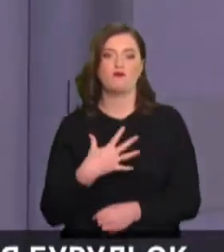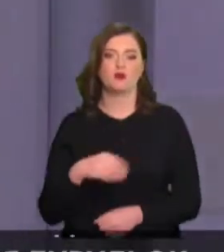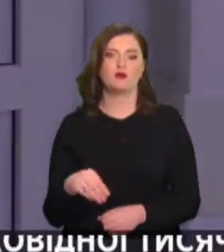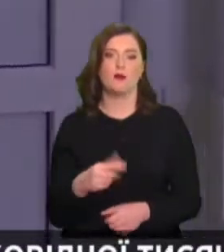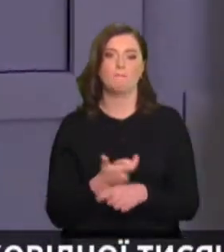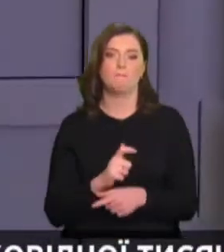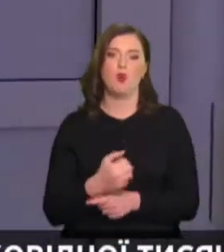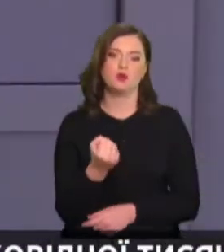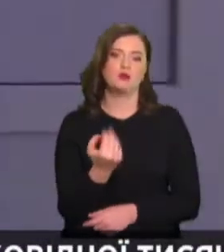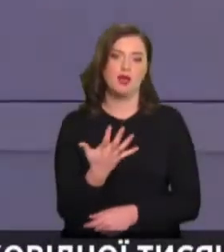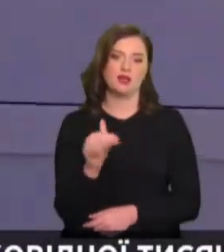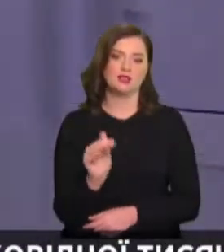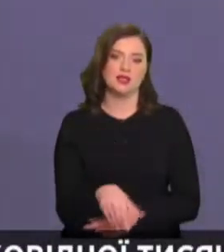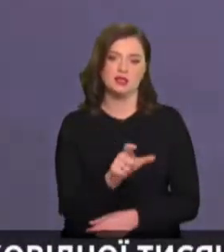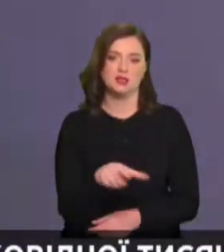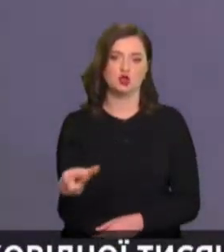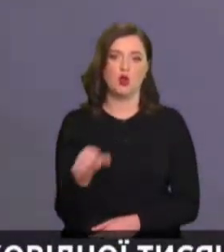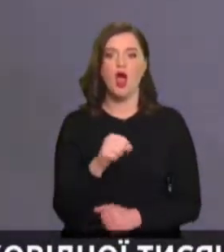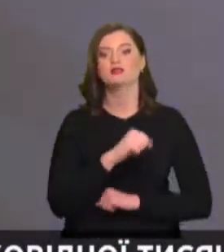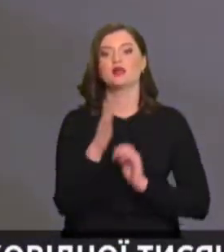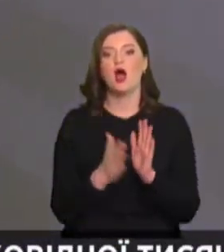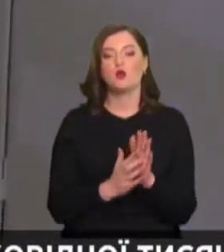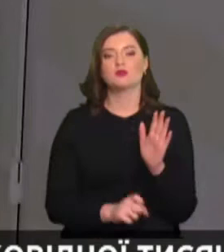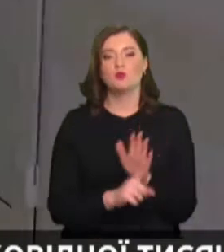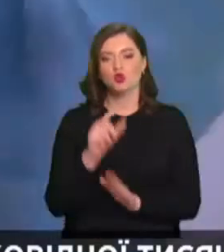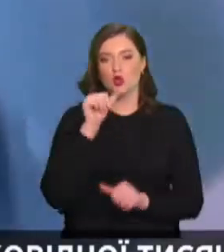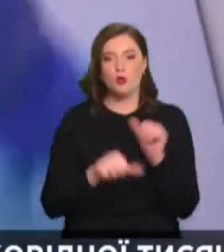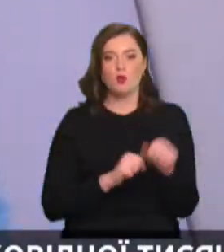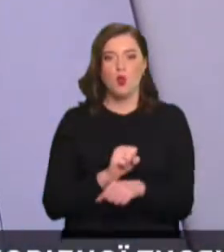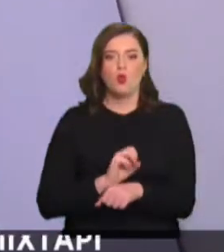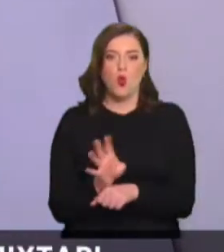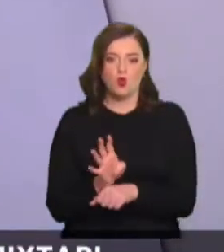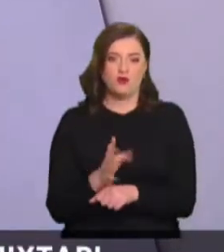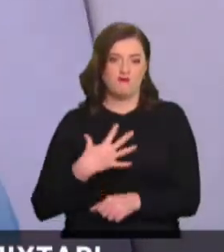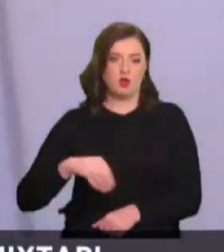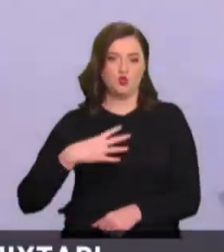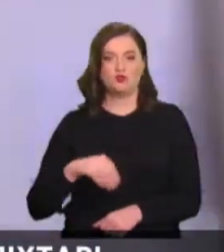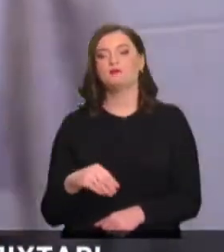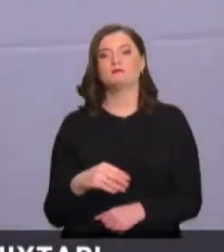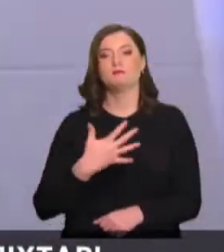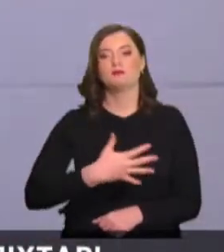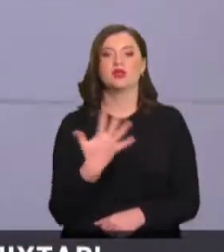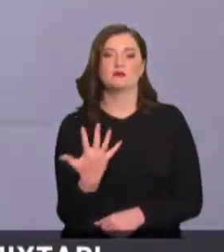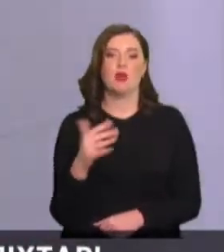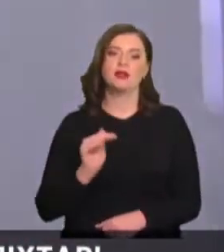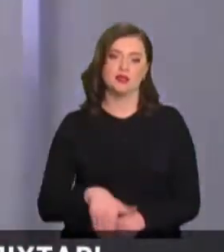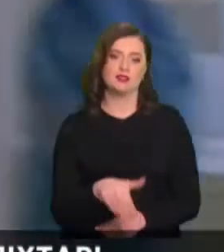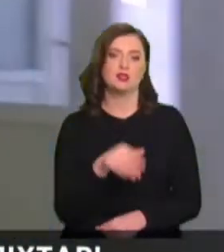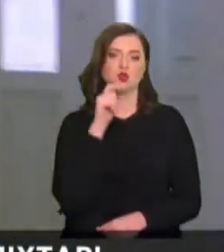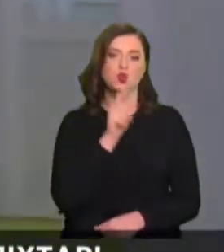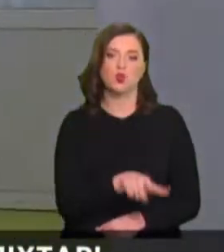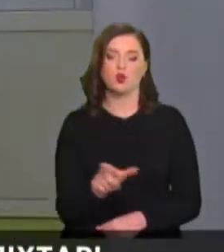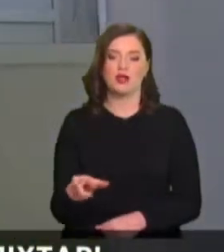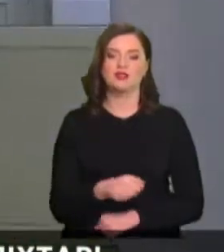понад 15 тисяч людей. А загалом з початком року коронавірус забрав життя 55 тисяч українців.